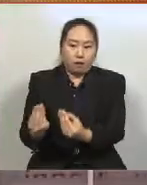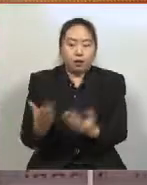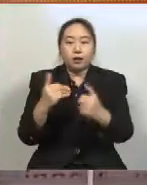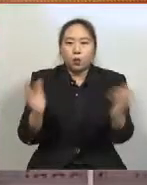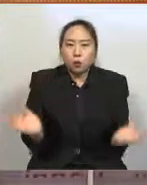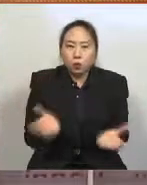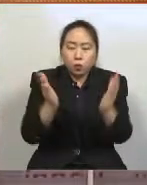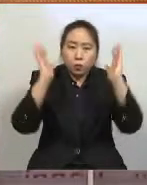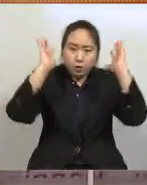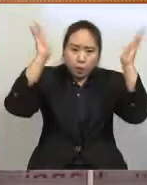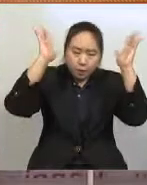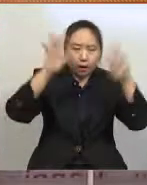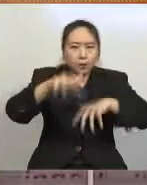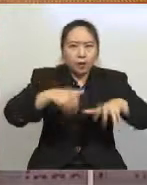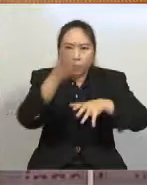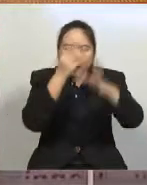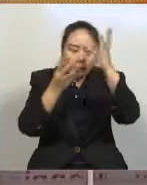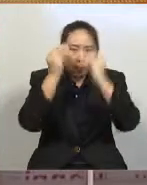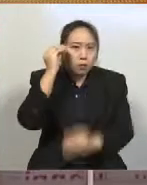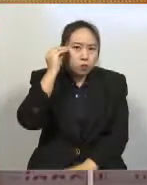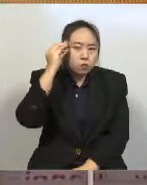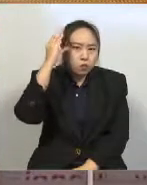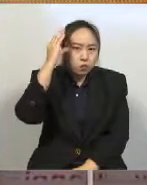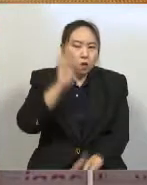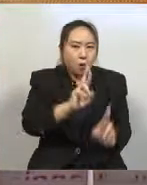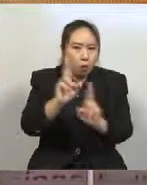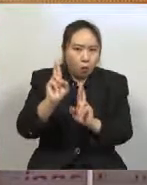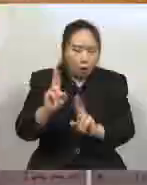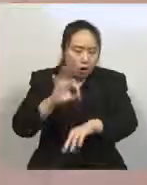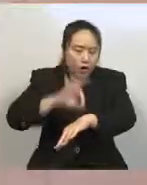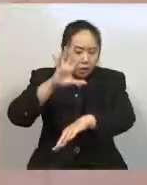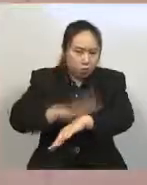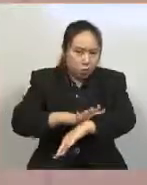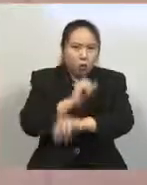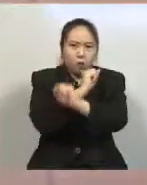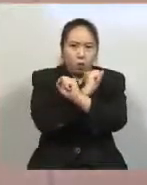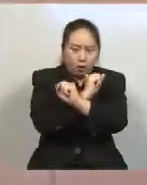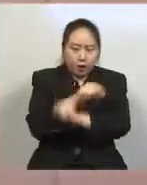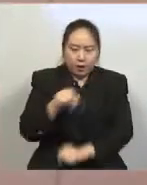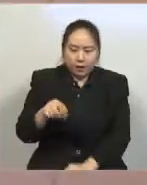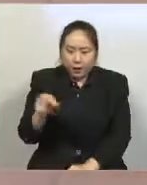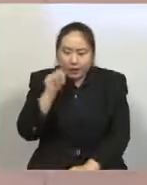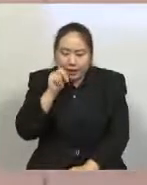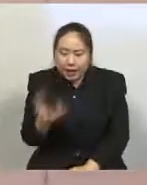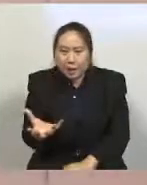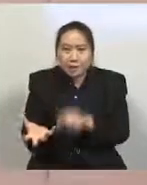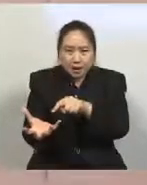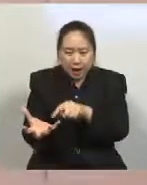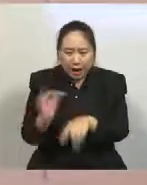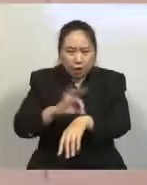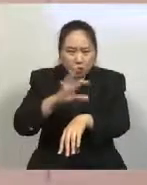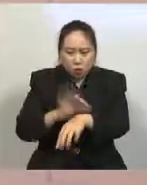รณรงค์ประชาสัมพันธ์ให้ความรู้กับประชาชนให้ระมัดระวังไม่ให้ถูกยุงลายกัดและทำลายแหล่งเพาะพันธุ์ยุงลาย